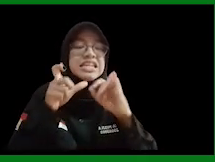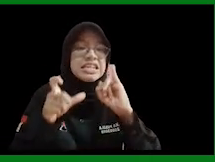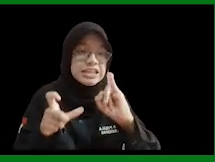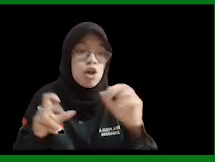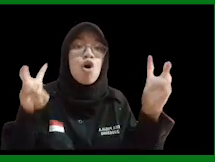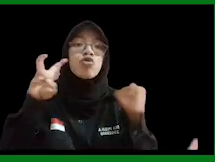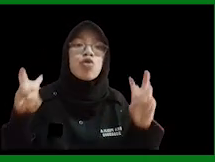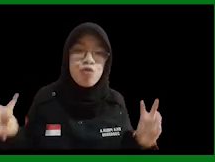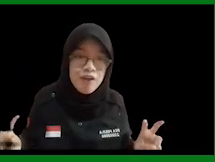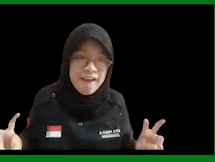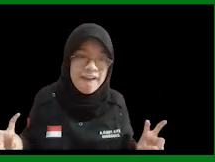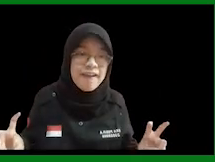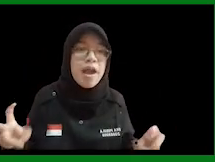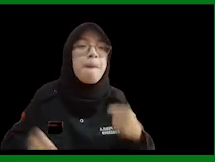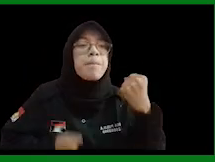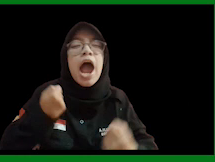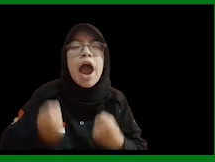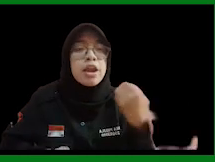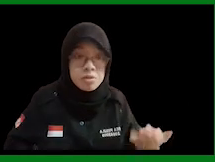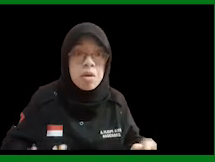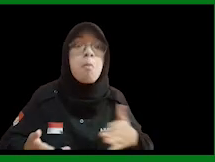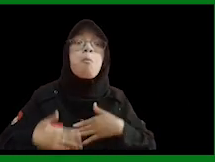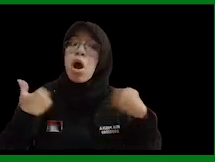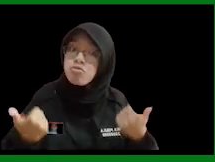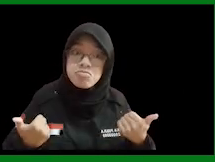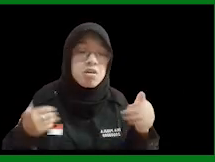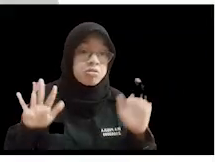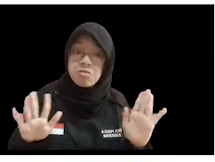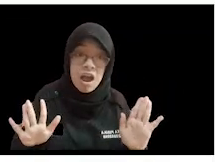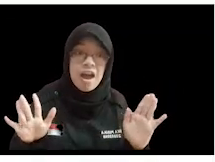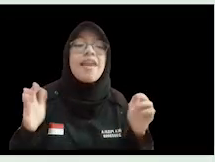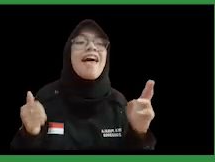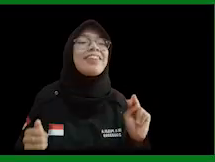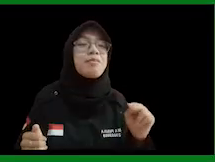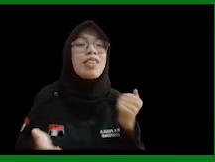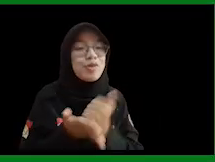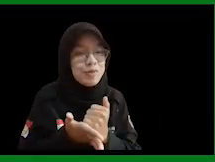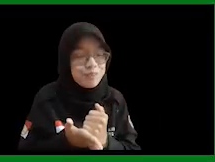dapat mengisi survei kepuasan terhadap layanan yang Anda dapatkan.